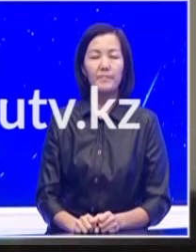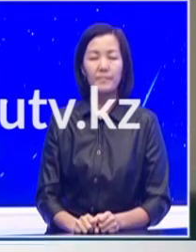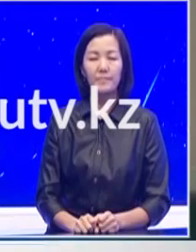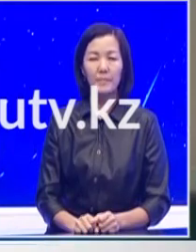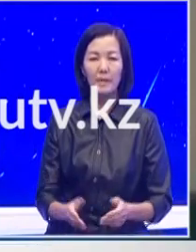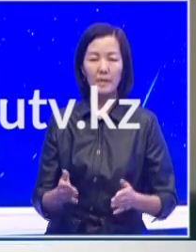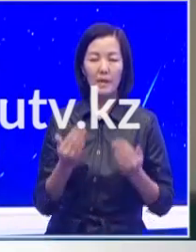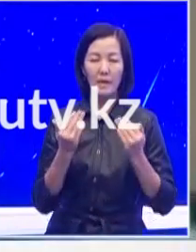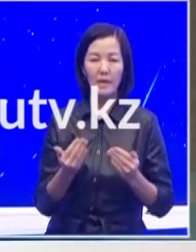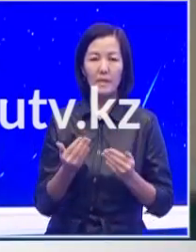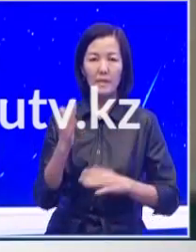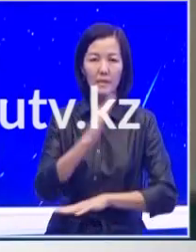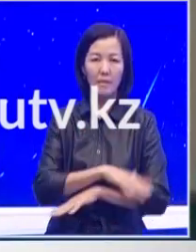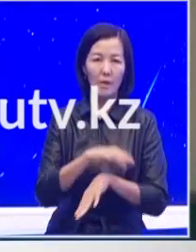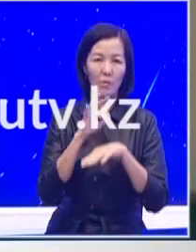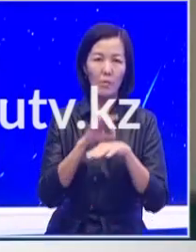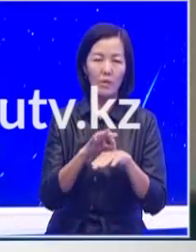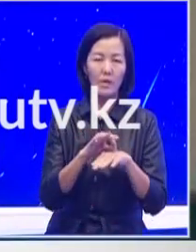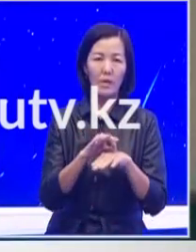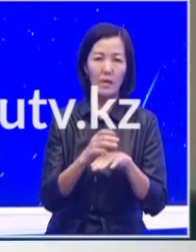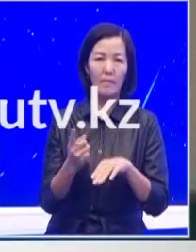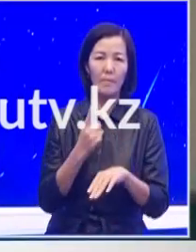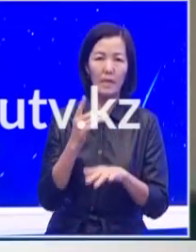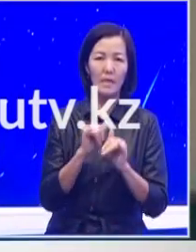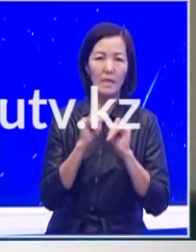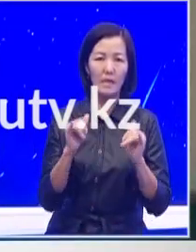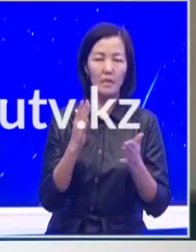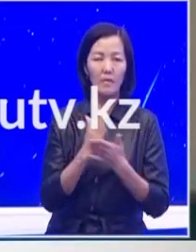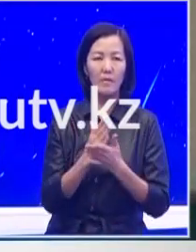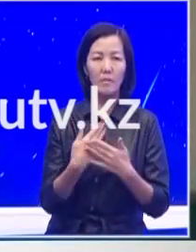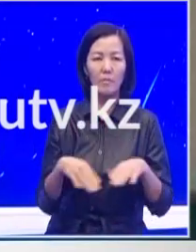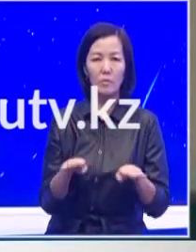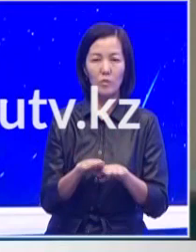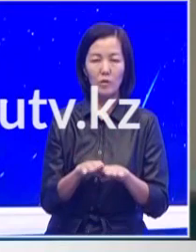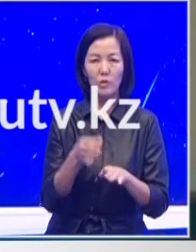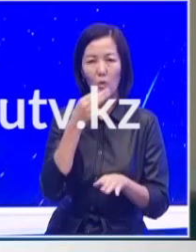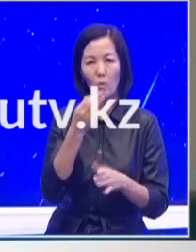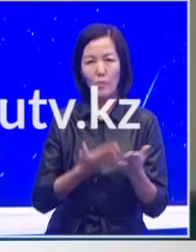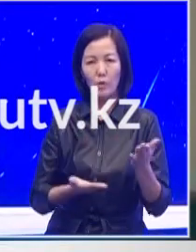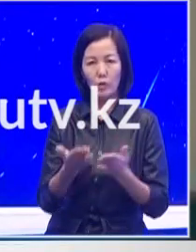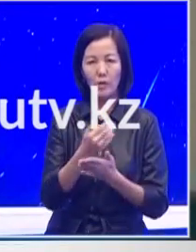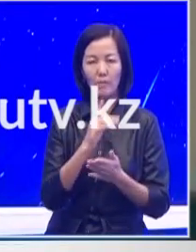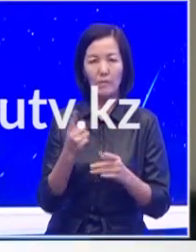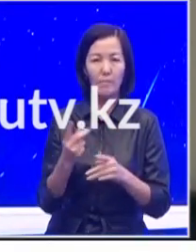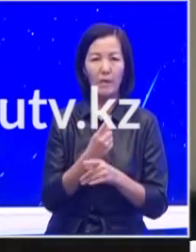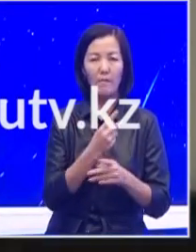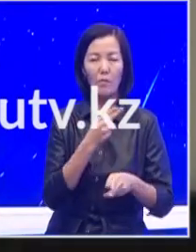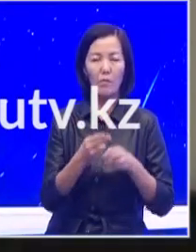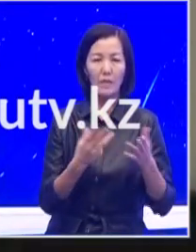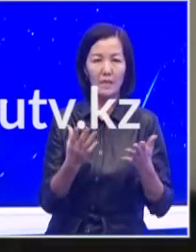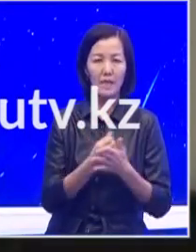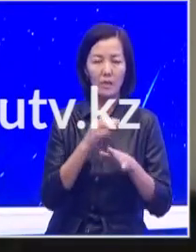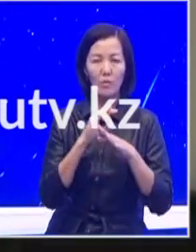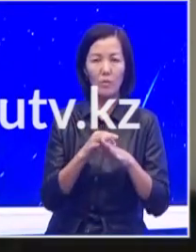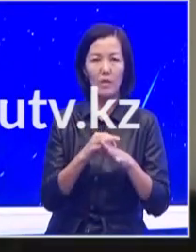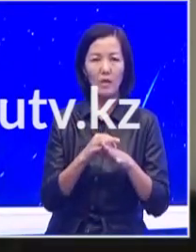Бізде қазір шеберлік сағаты өтті. Біз біліктілігімізді арттырып жатырмыз. Осылайша өзімізге тәжірибе жинадық. Бірінші ота сәтті өтті. Қансыз